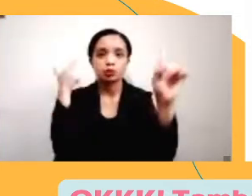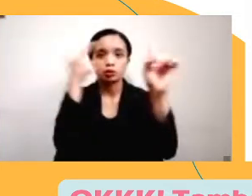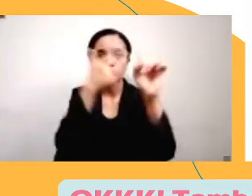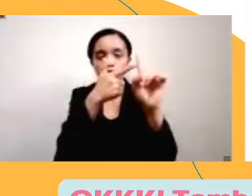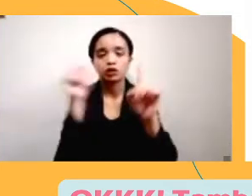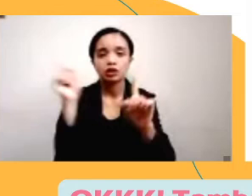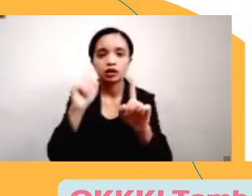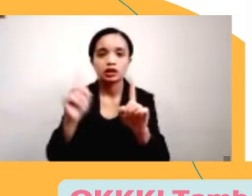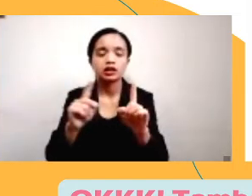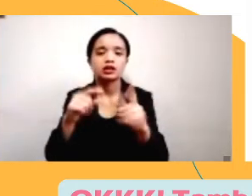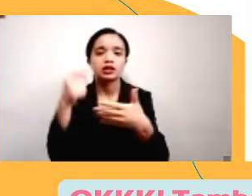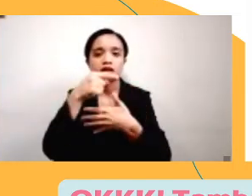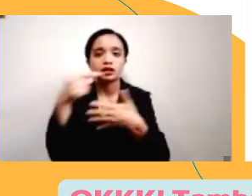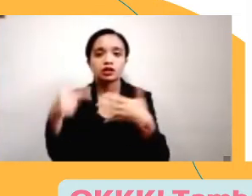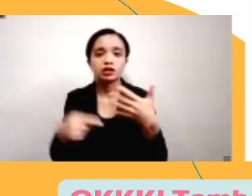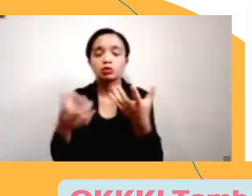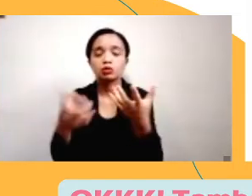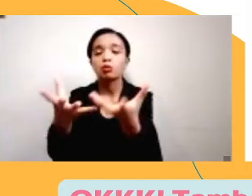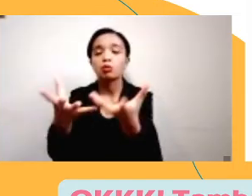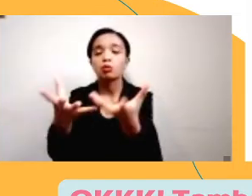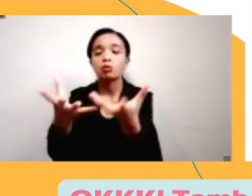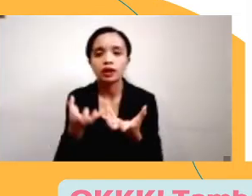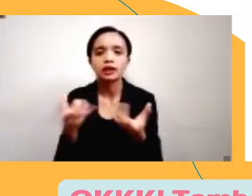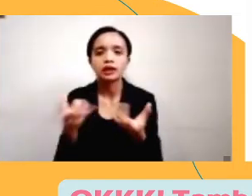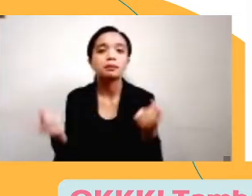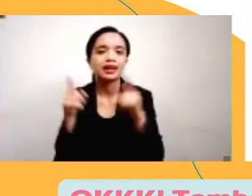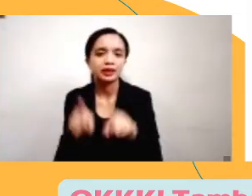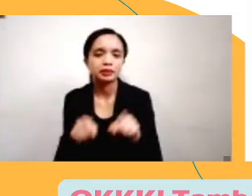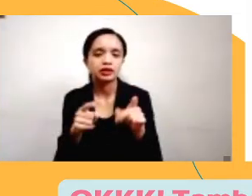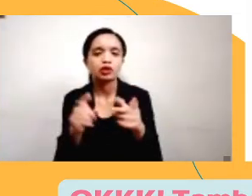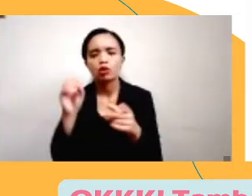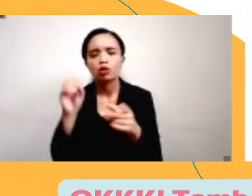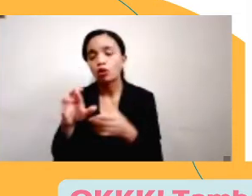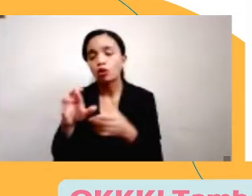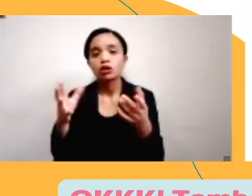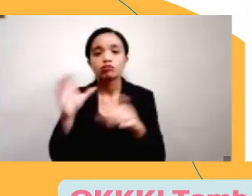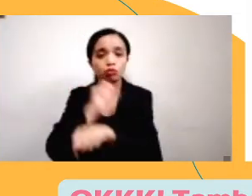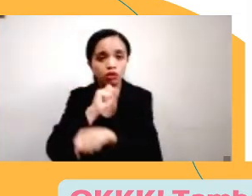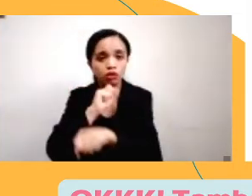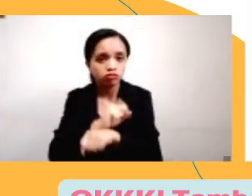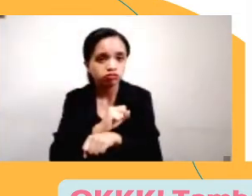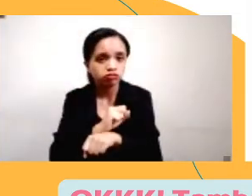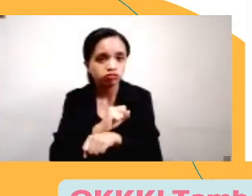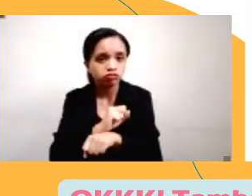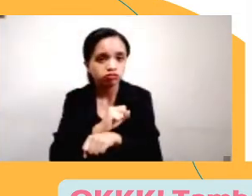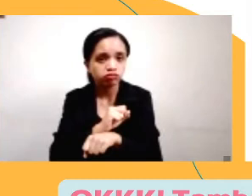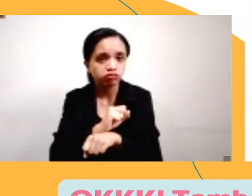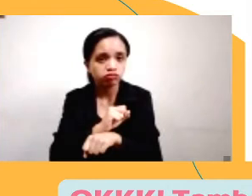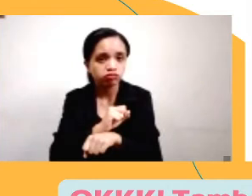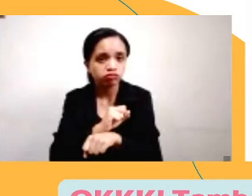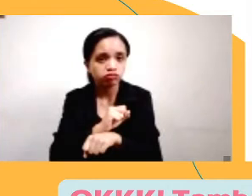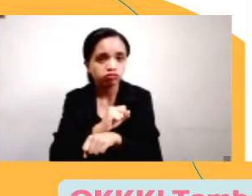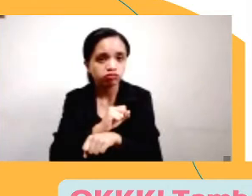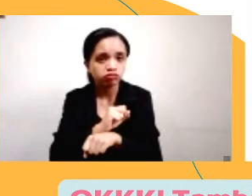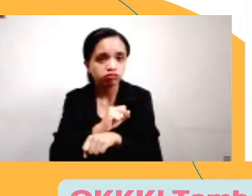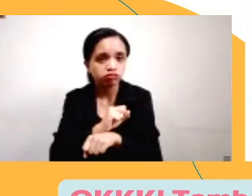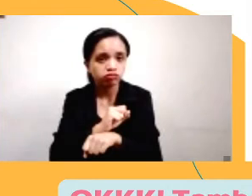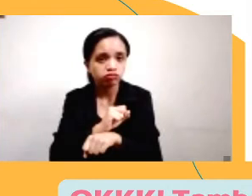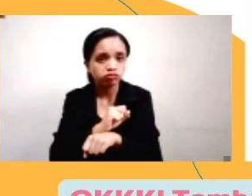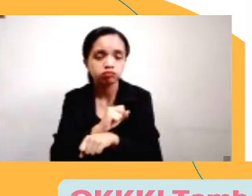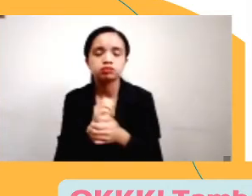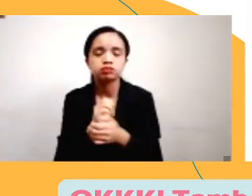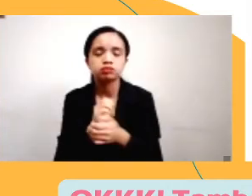bagay na gusto nyong marating, no? Mga profession na gusto nyong makuha o maabot in the